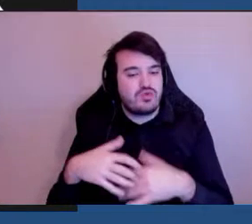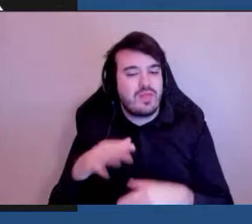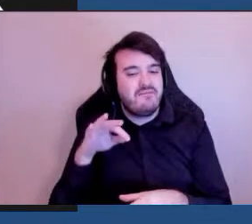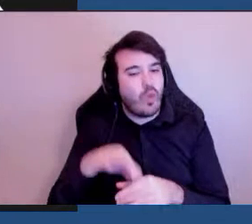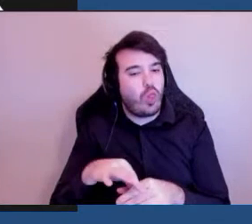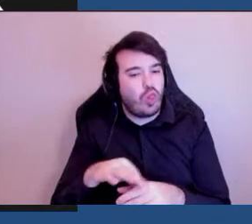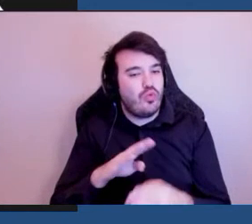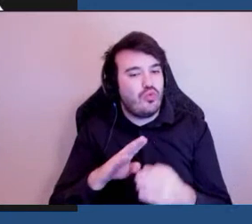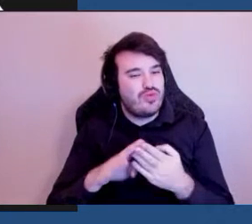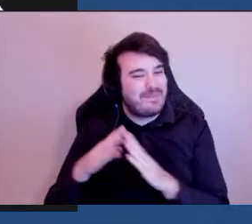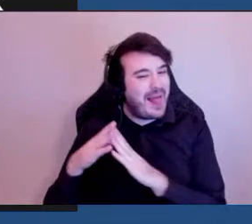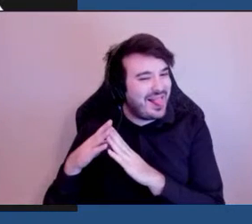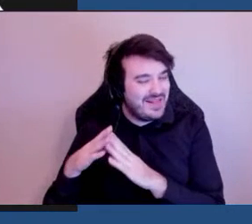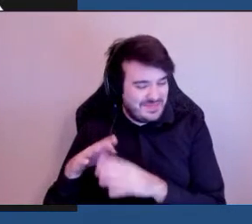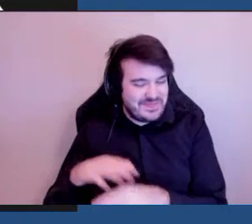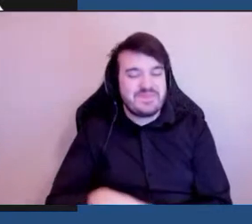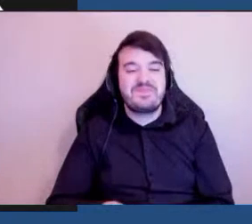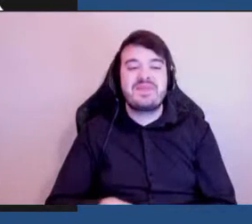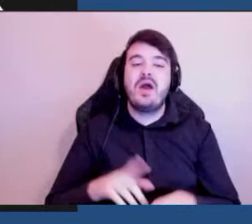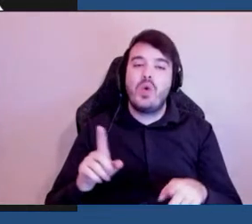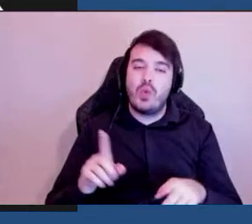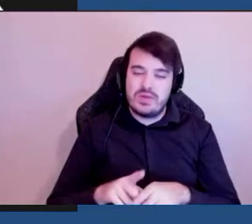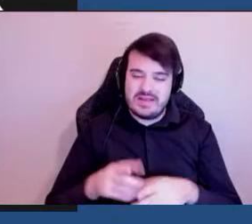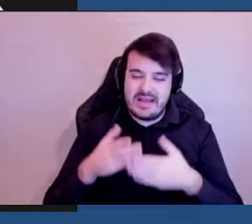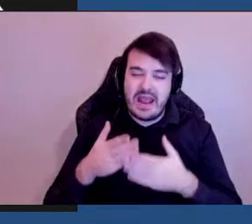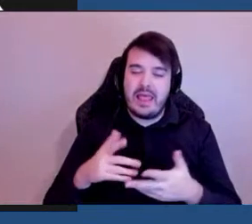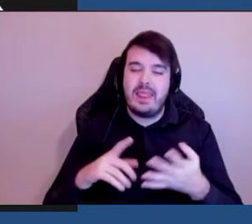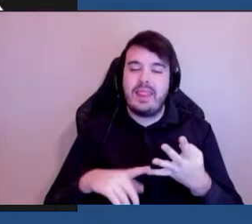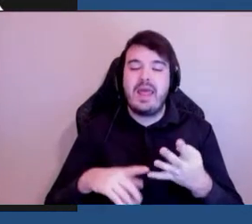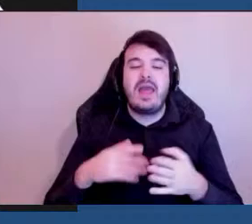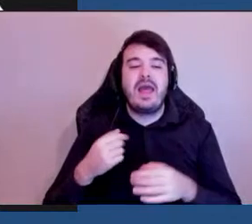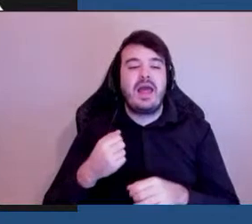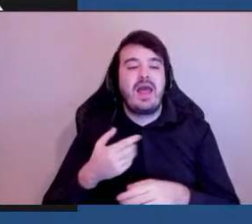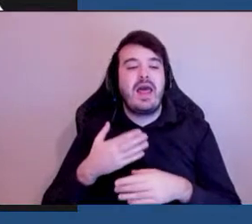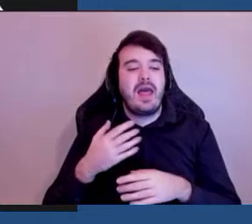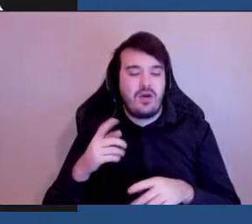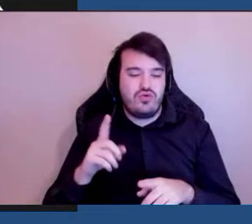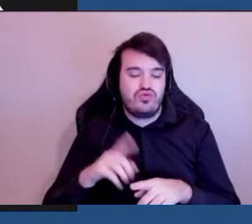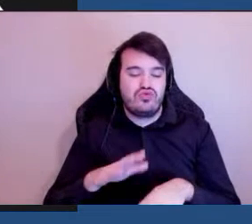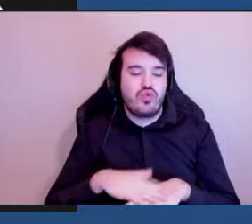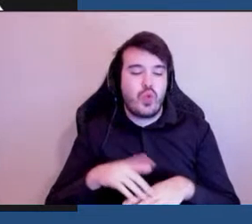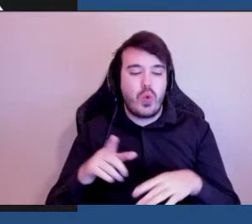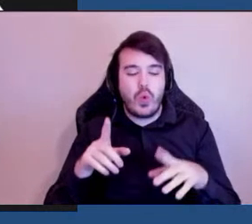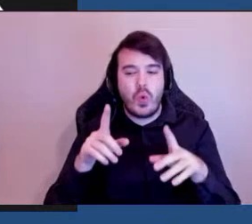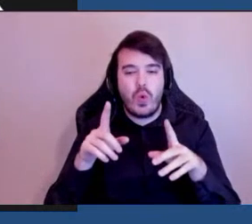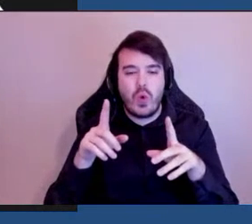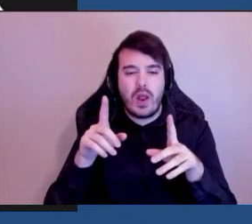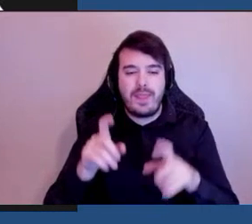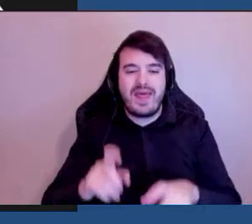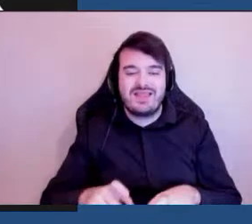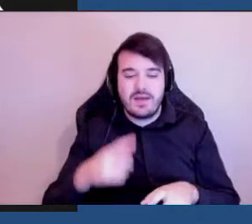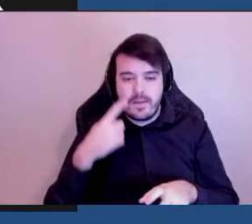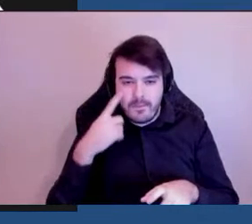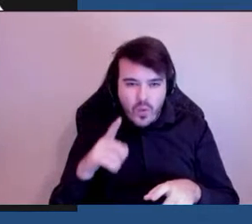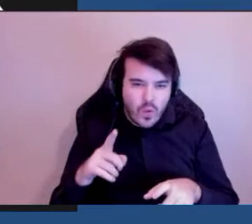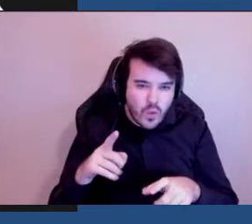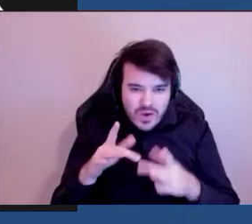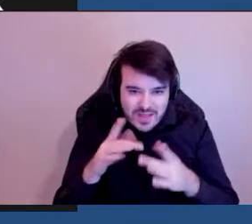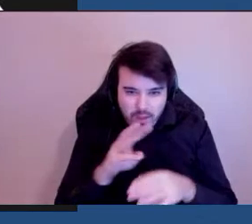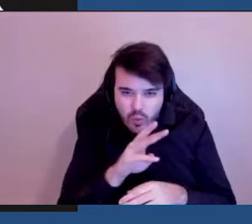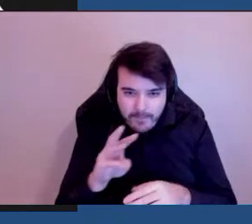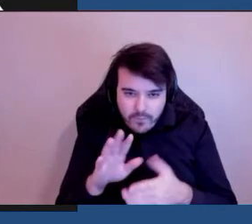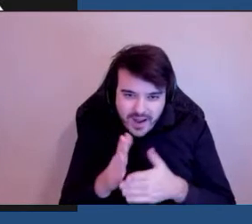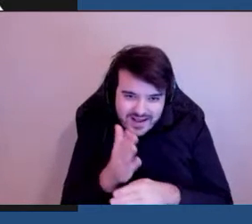et aussi aidé avec des tests pour le site web de temps à autre